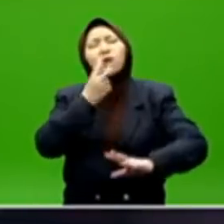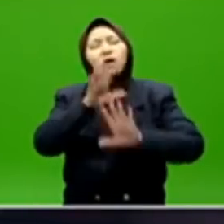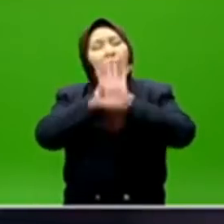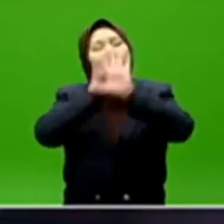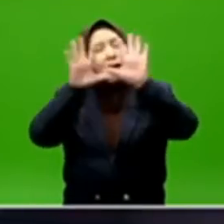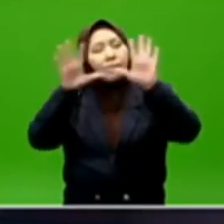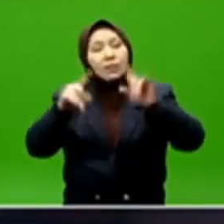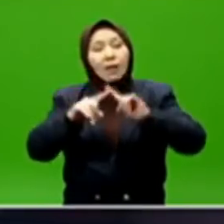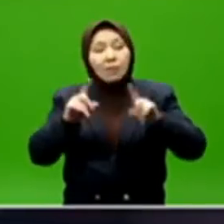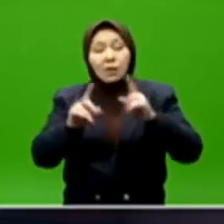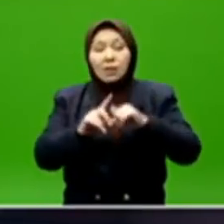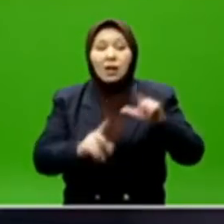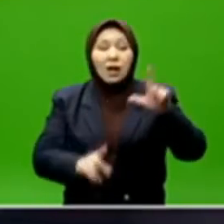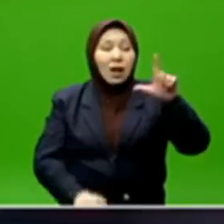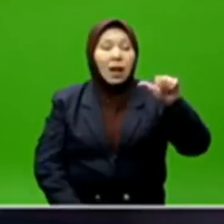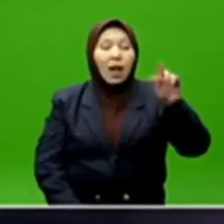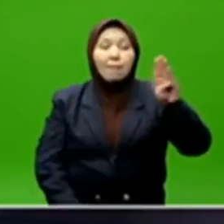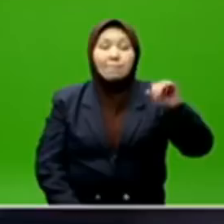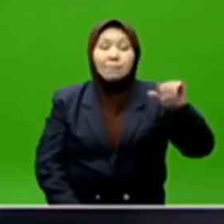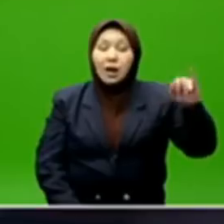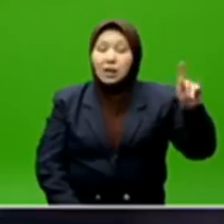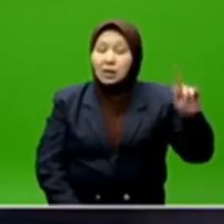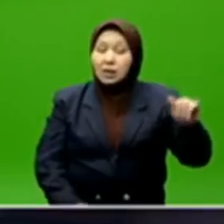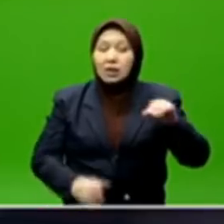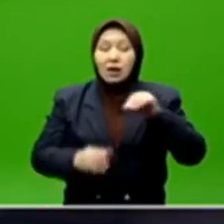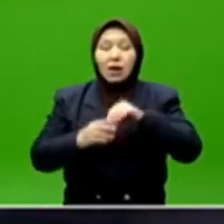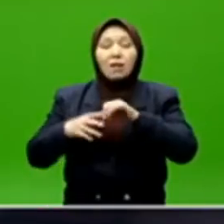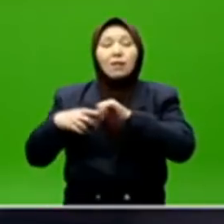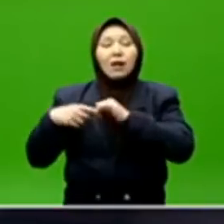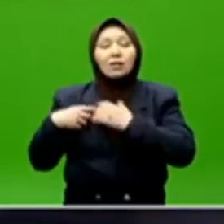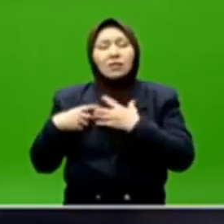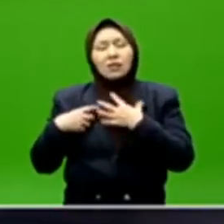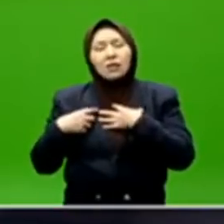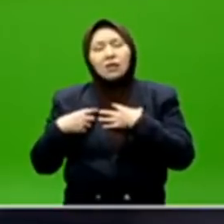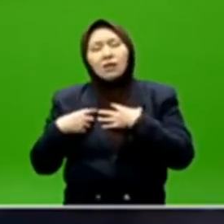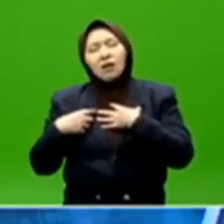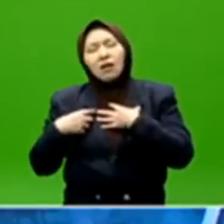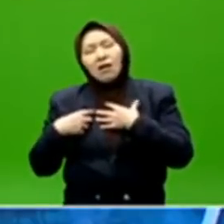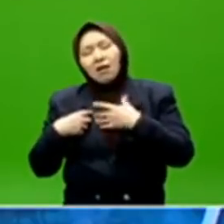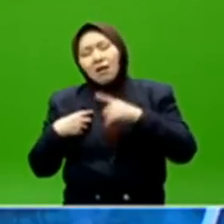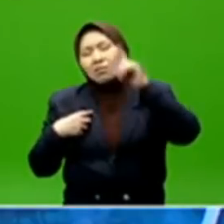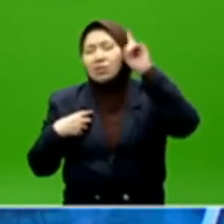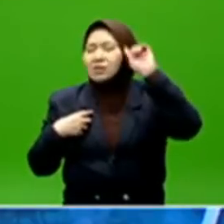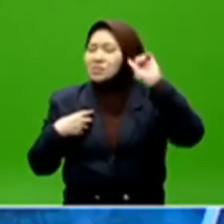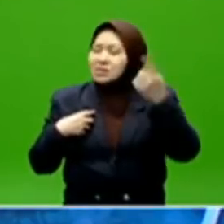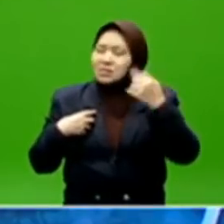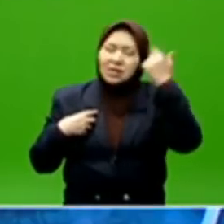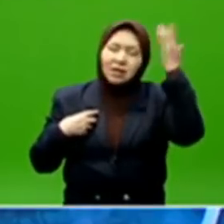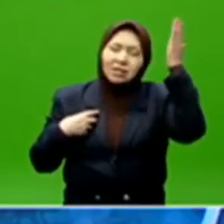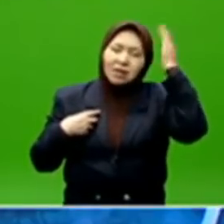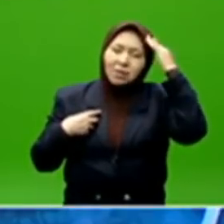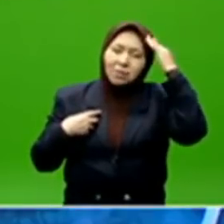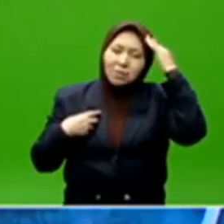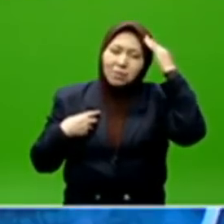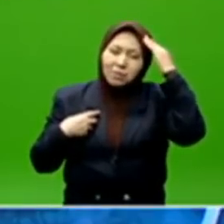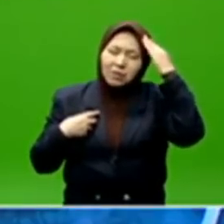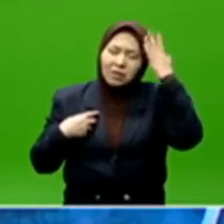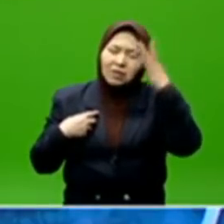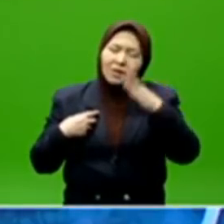Tetapi ketika labbaikallah itu dalam hati itu ustaz, Allah saja yang Allah tahu. Saja yang tahu, Allah saja yang tahu. Dia